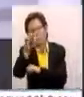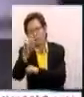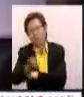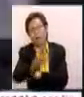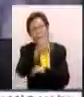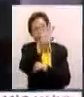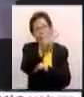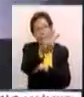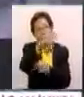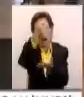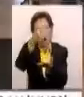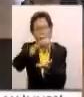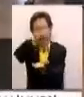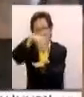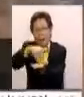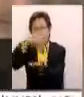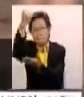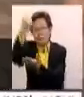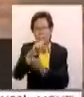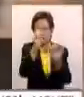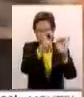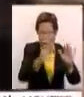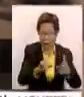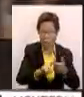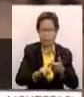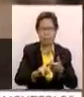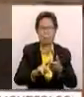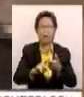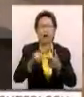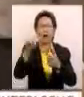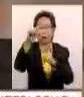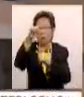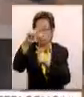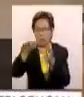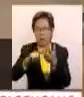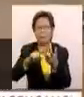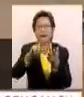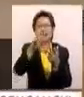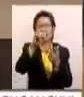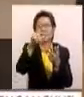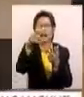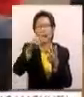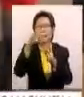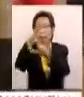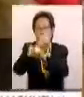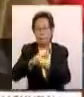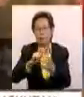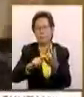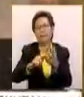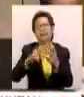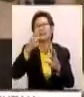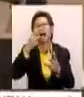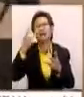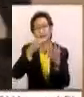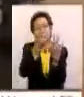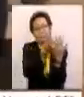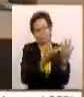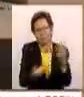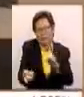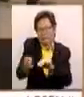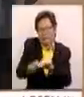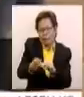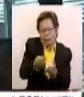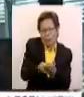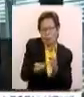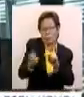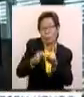empat hub bas iaitu Hub Bandar Shah Alam, Greenwood Gombak, Sri Nilam Ampang dan Terminal Kajang. Tambah nilai bagi